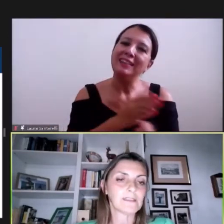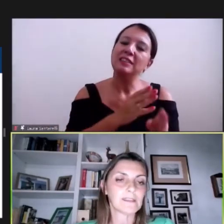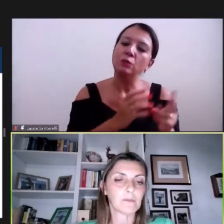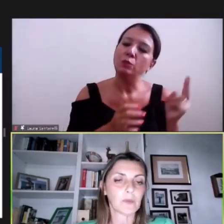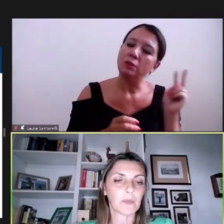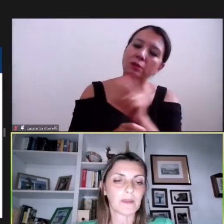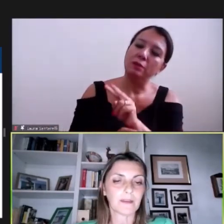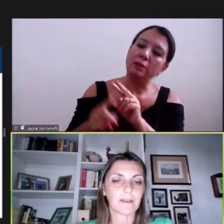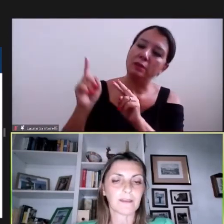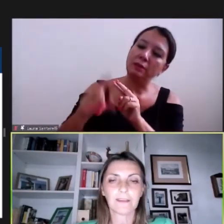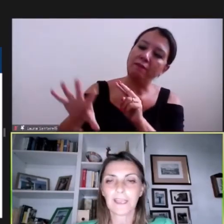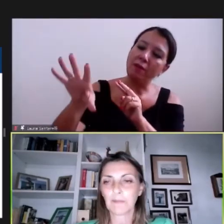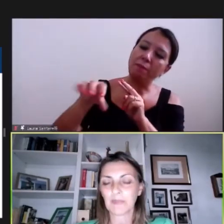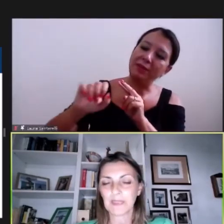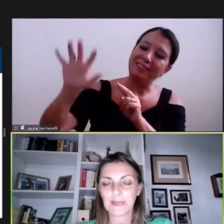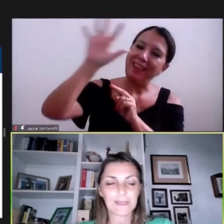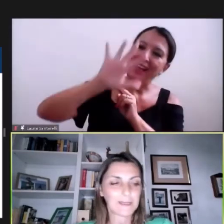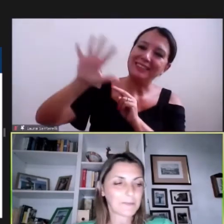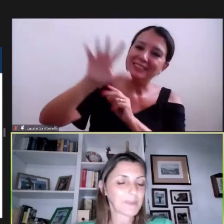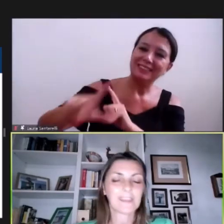prendere esempio